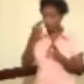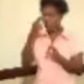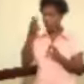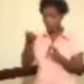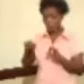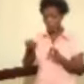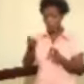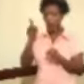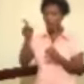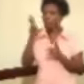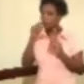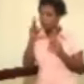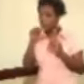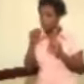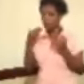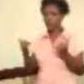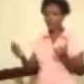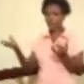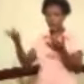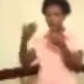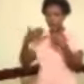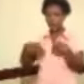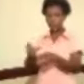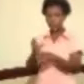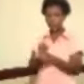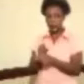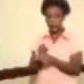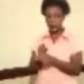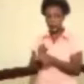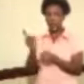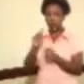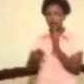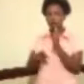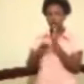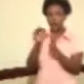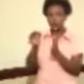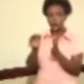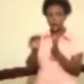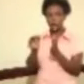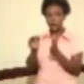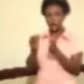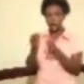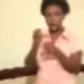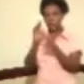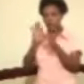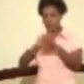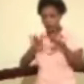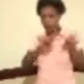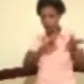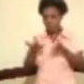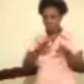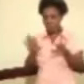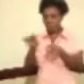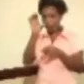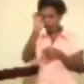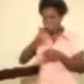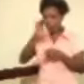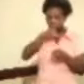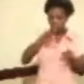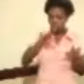vous parlez d'un bagage qu'on recevra. Ou on est consulté. Ou tout en son internet. C'est pas moi-même qui vous ébaille sur internet. C'est pas moi-même. Et